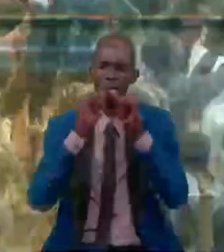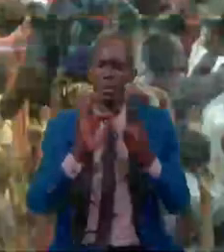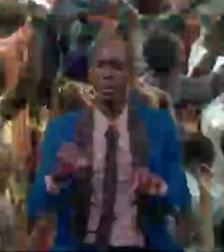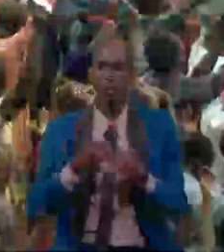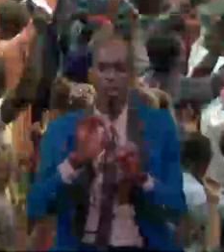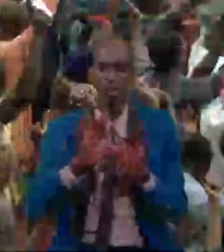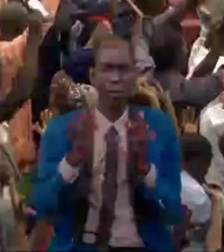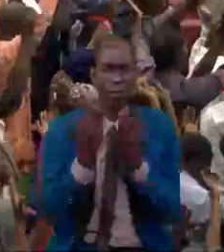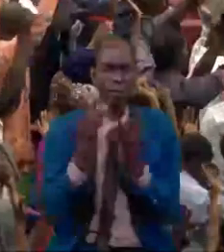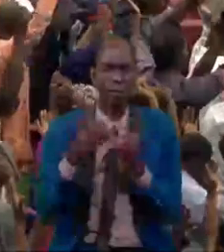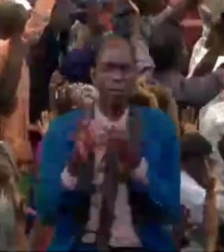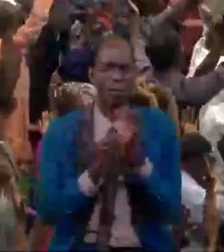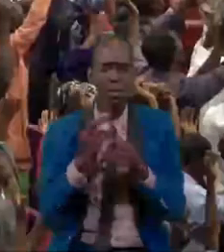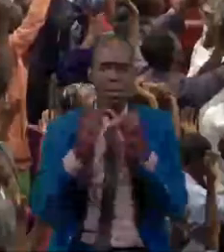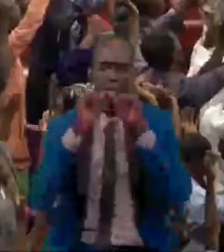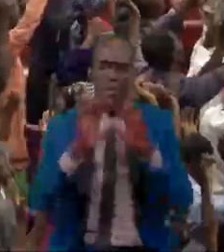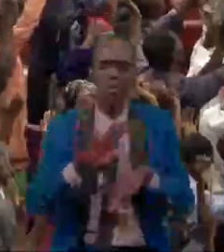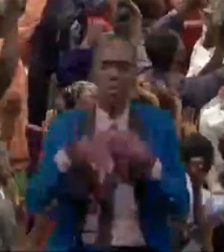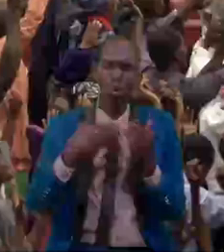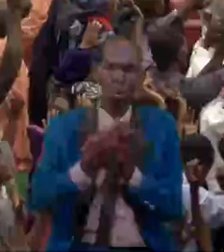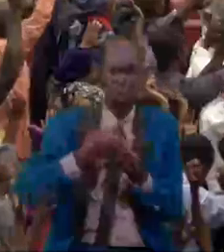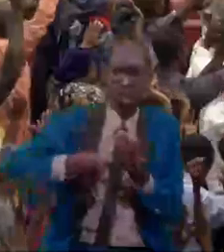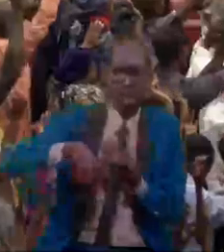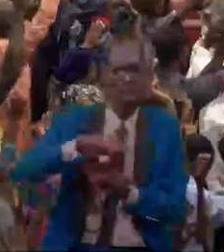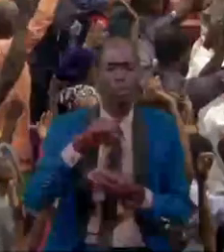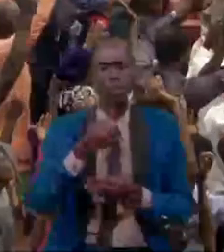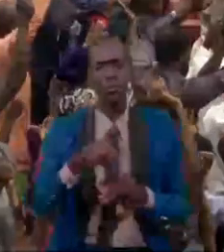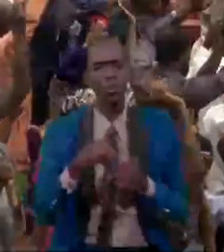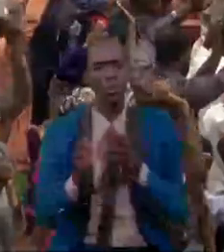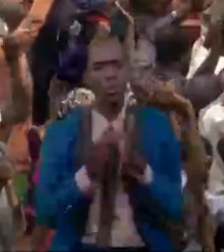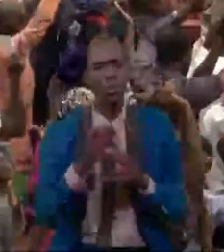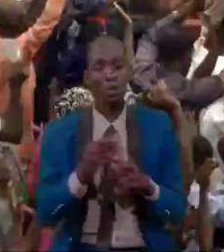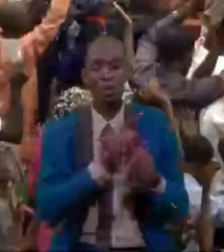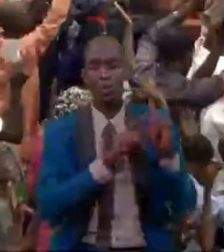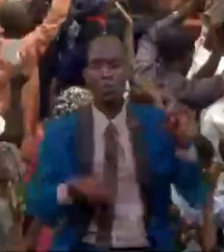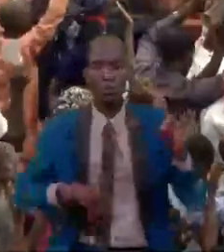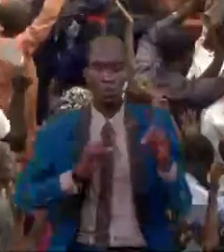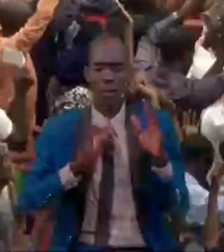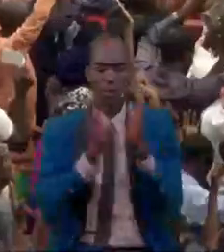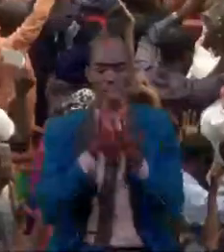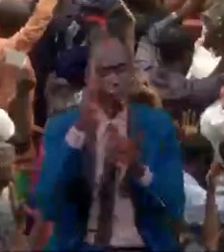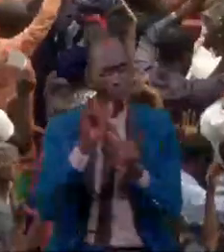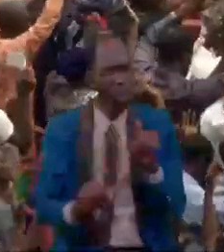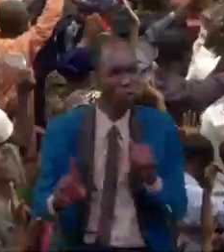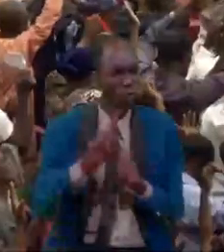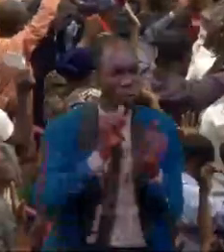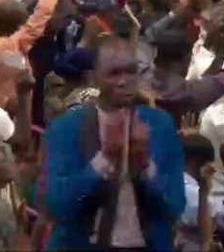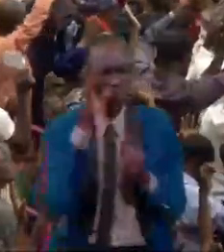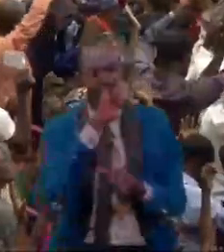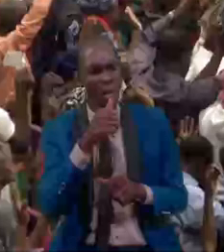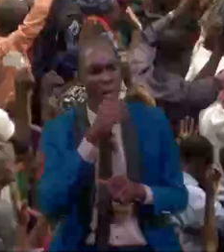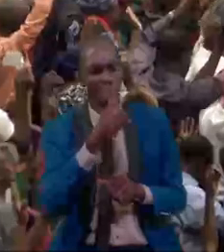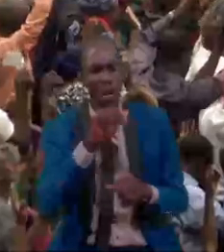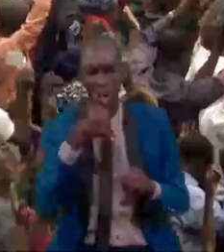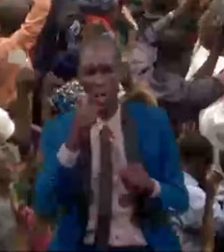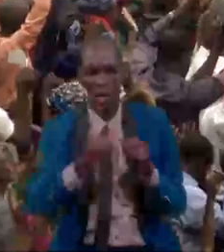dans votre famille, les bénédictions tout autour de vous. Seigneur, je prie pour tout le monde sans exception, tout frère,